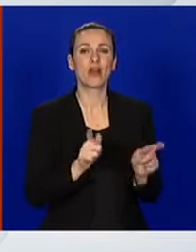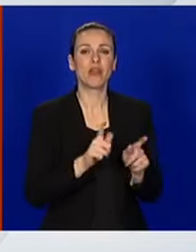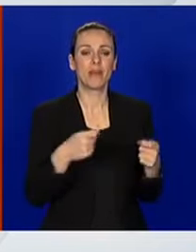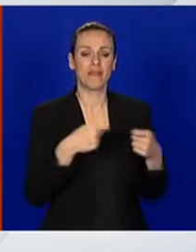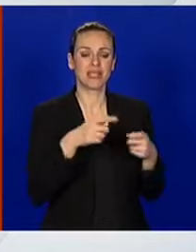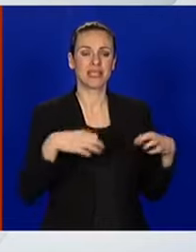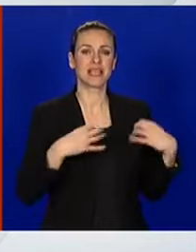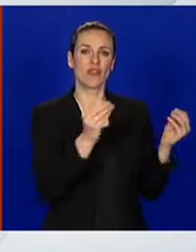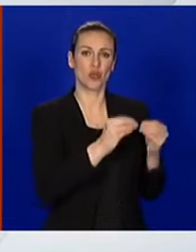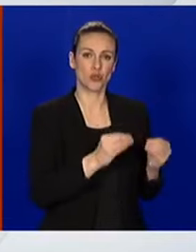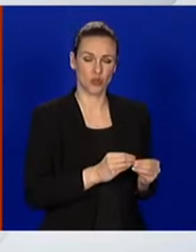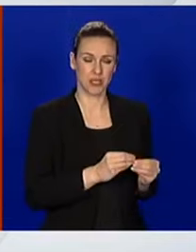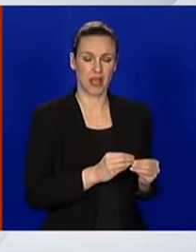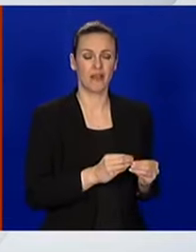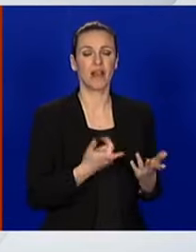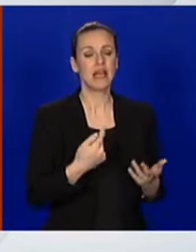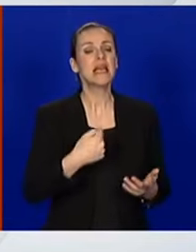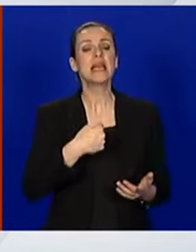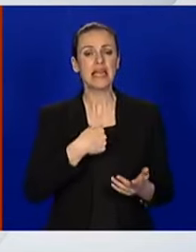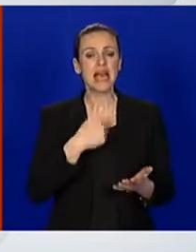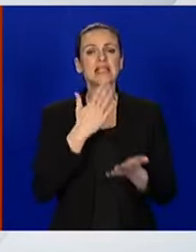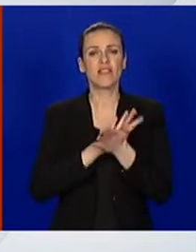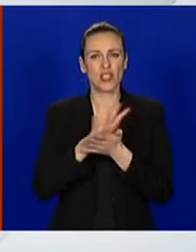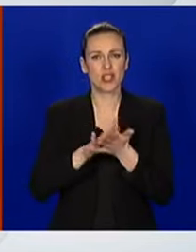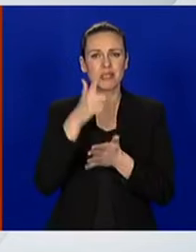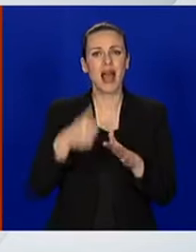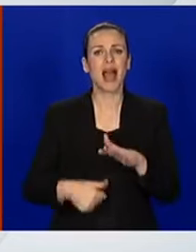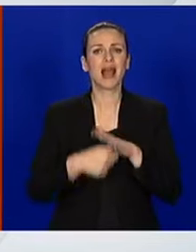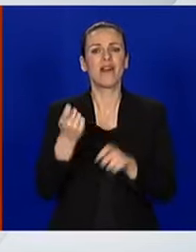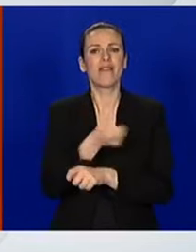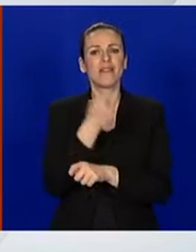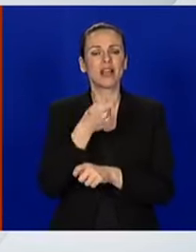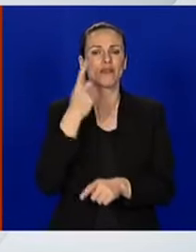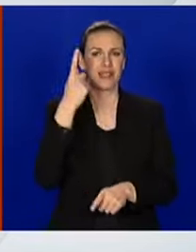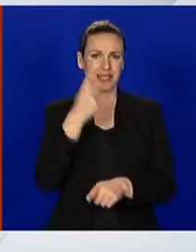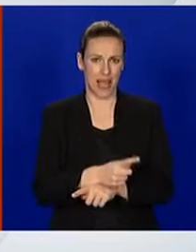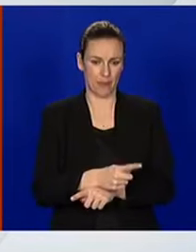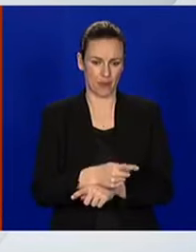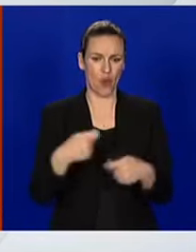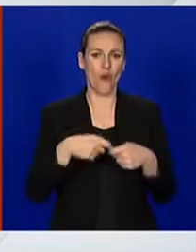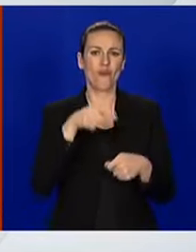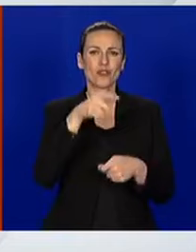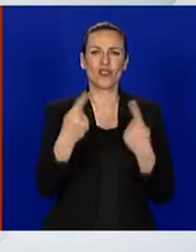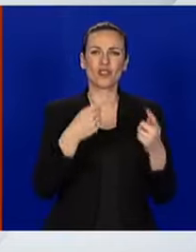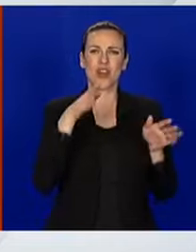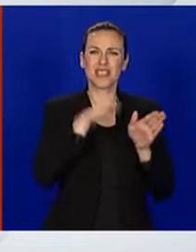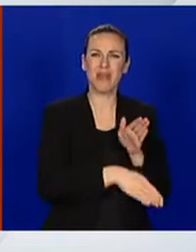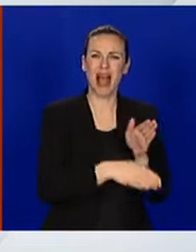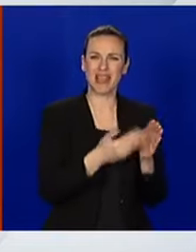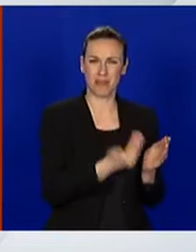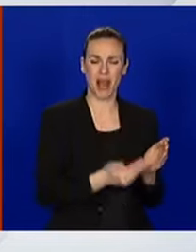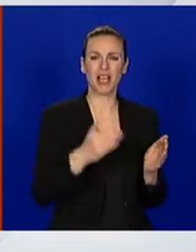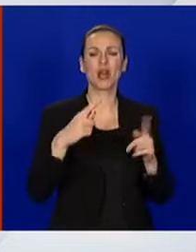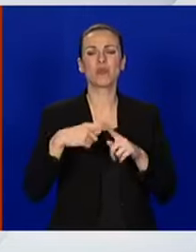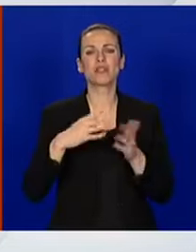zdravstveni sustav. Dakle, ja sam razgovarao sa glavnim vatrogasnim zapovjednikom oko te situacije u Mljetu. U Mljetu